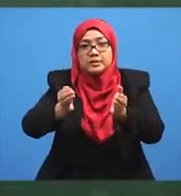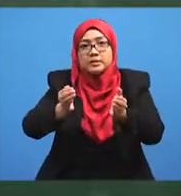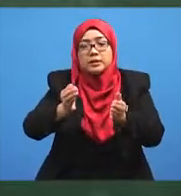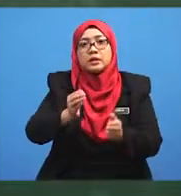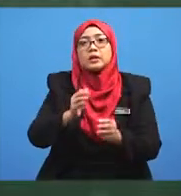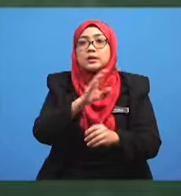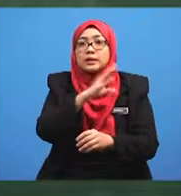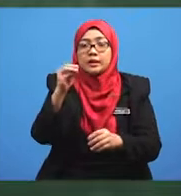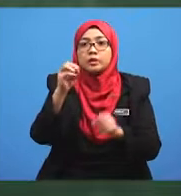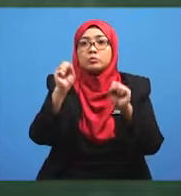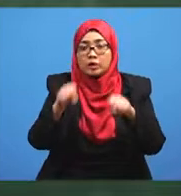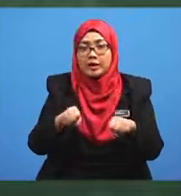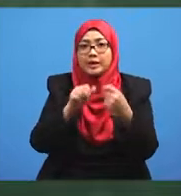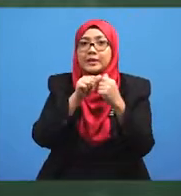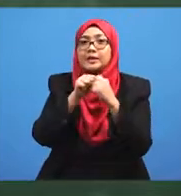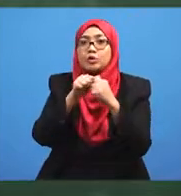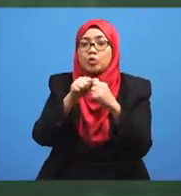yang telah ditetapkan.